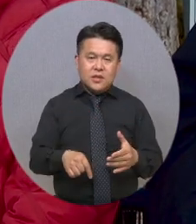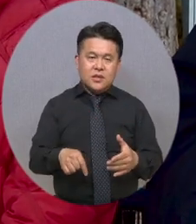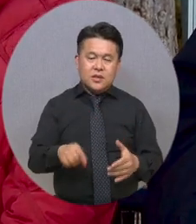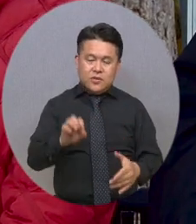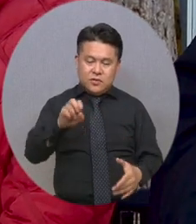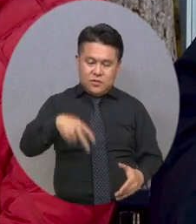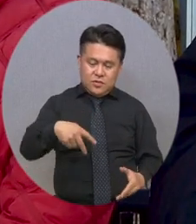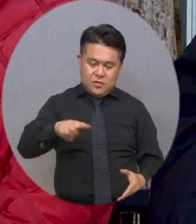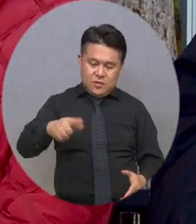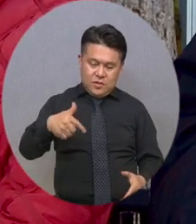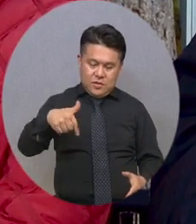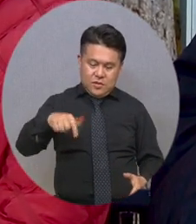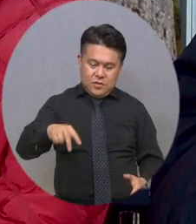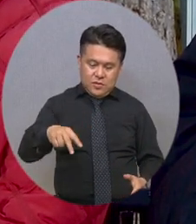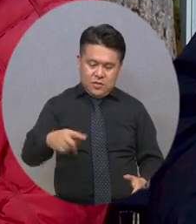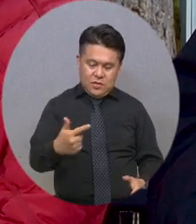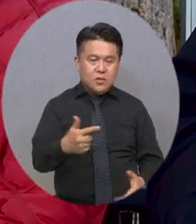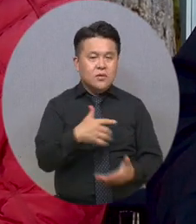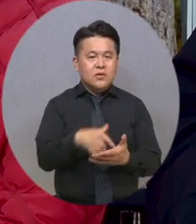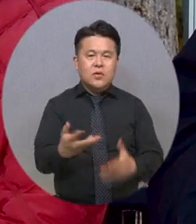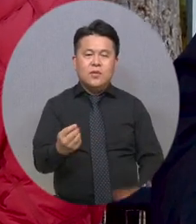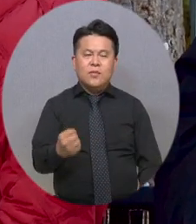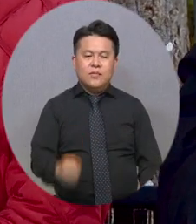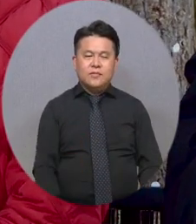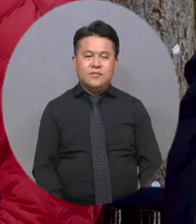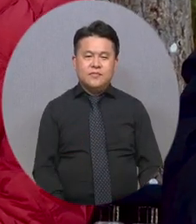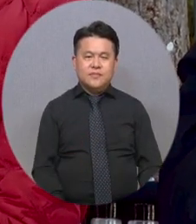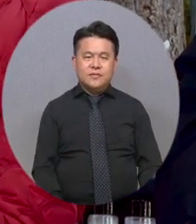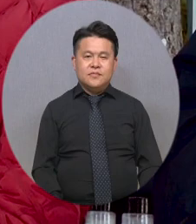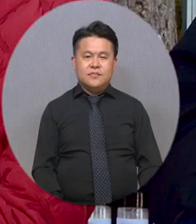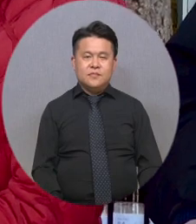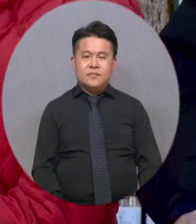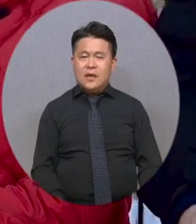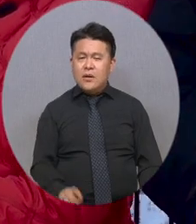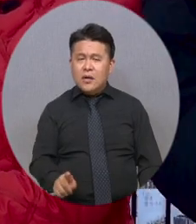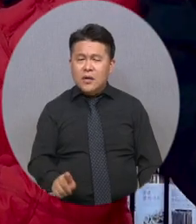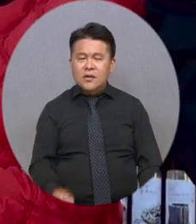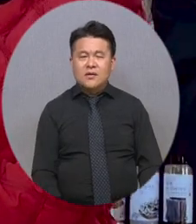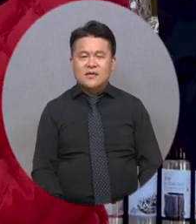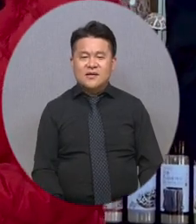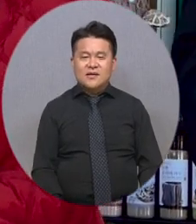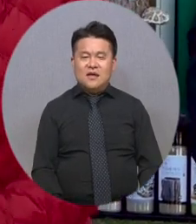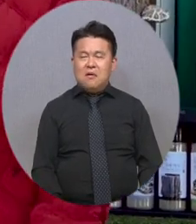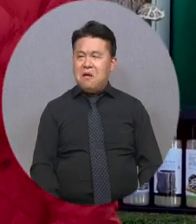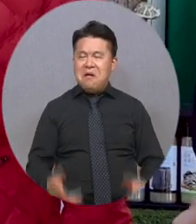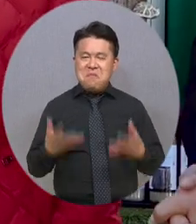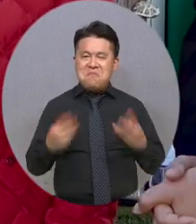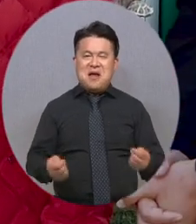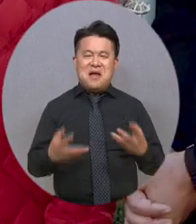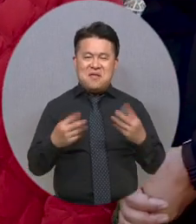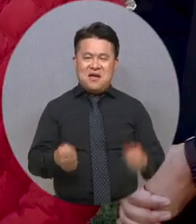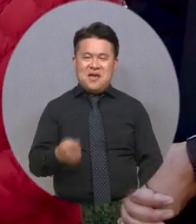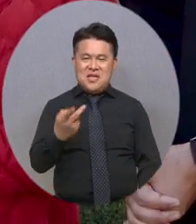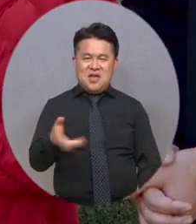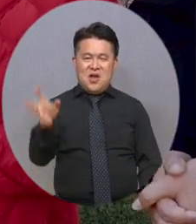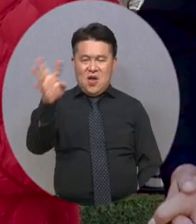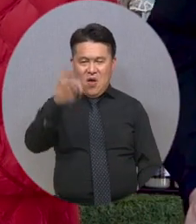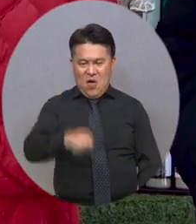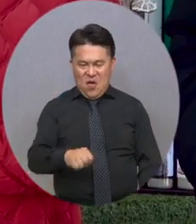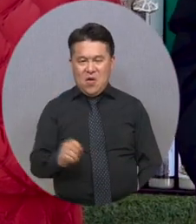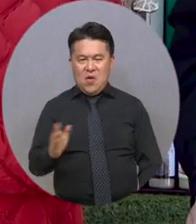들어있느냐? 계산을 보시면 어떻게 될까? 아, 계산을 했다 치고 안 되는데 2,000억 마리가 가까운 거지.